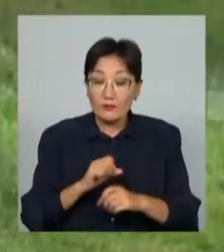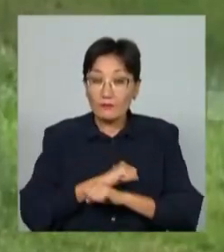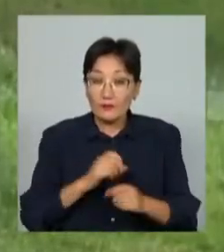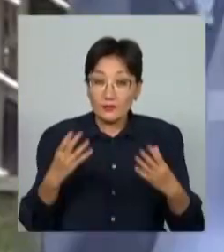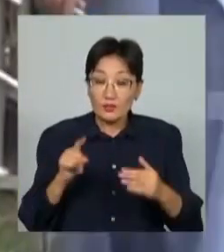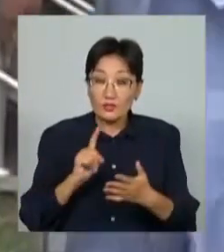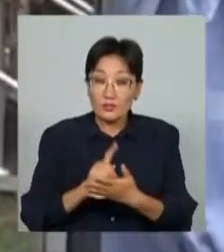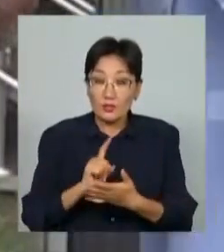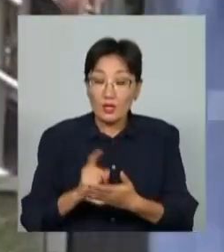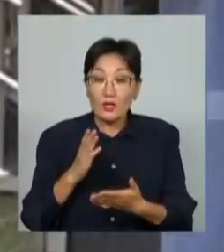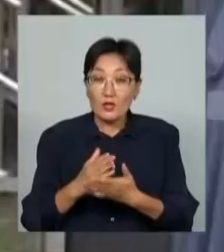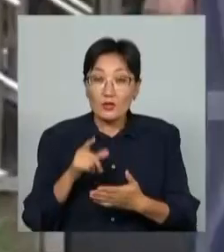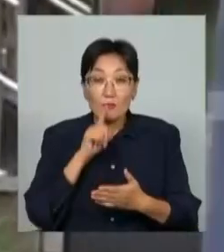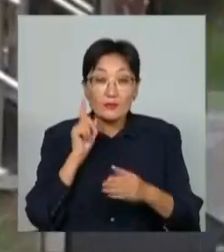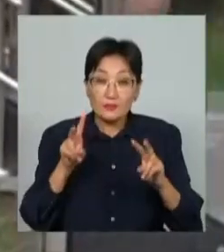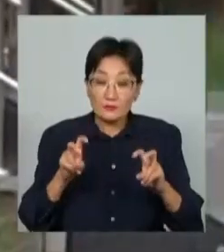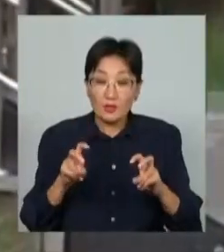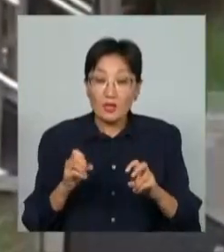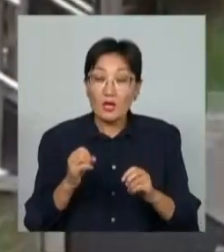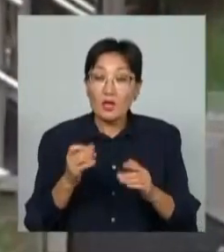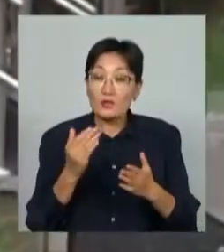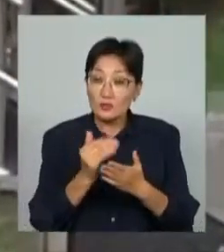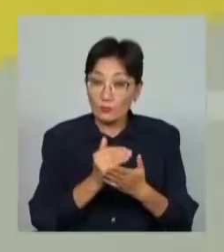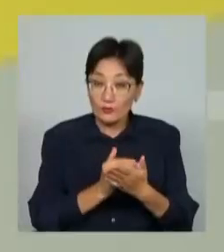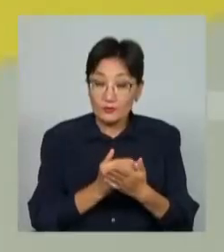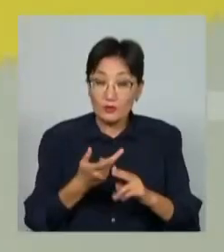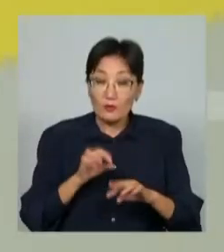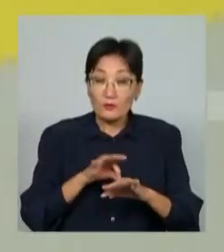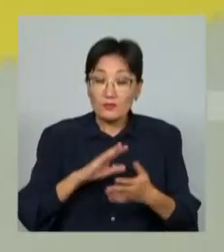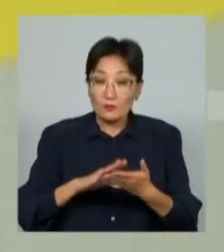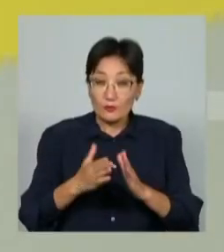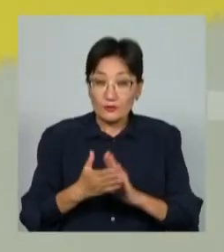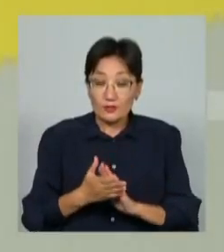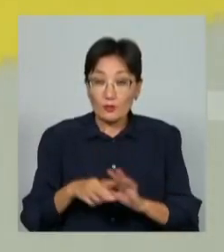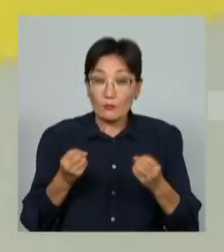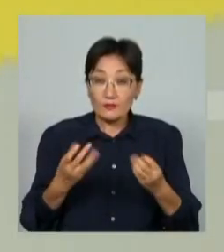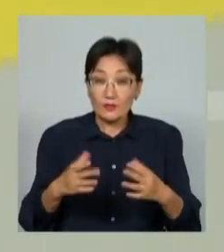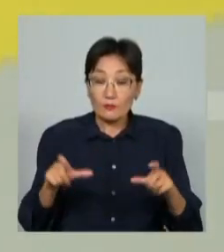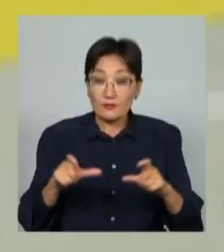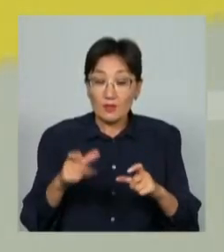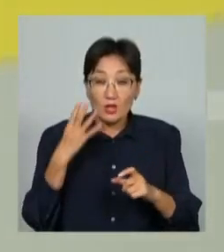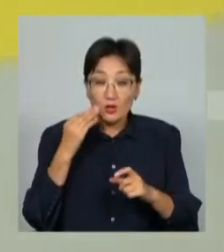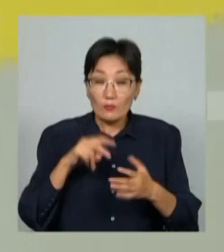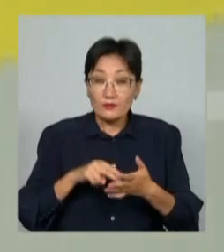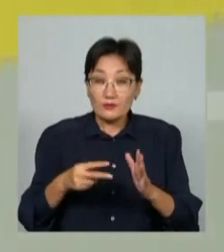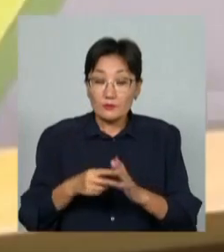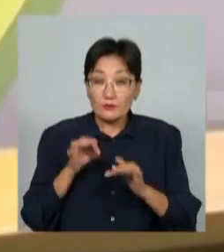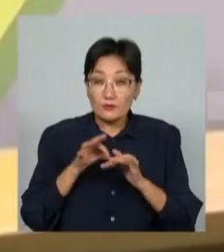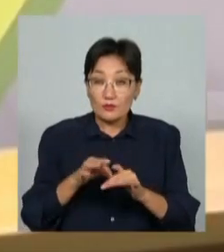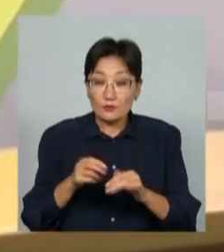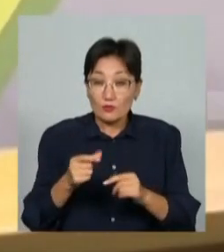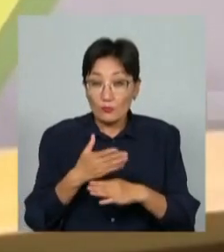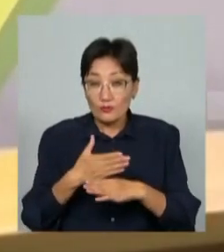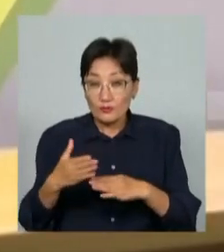дни должны иметь зеленый статус в приложении ОШЭК. С учетом эпидемической ситуации упрощение карантина в Алматы планируется ввести чуть